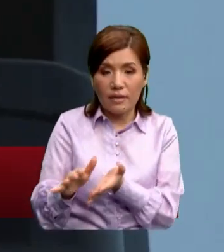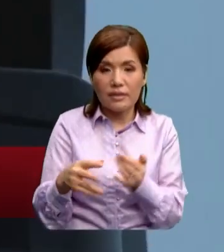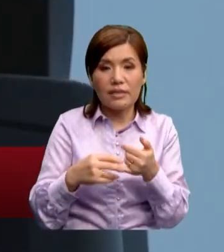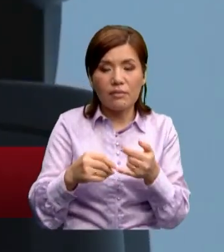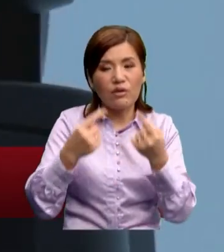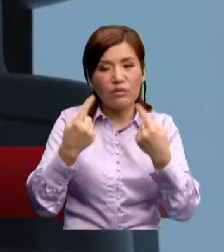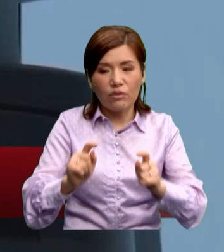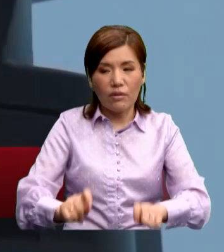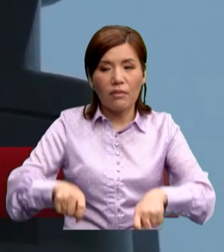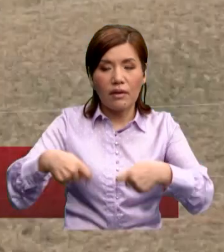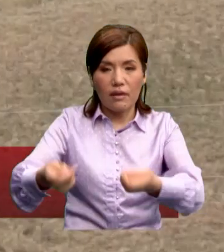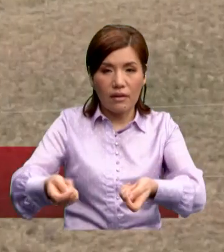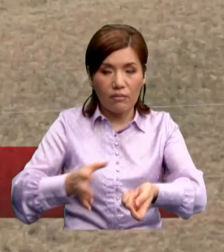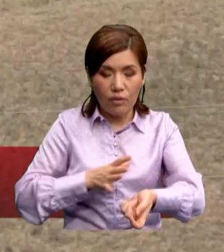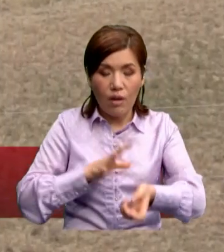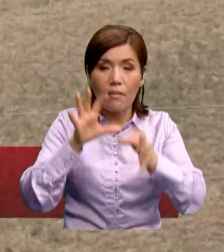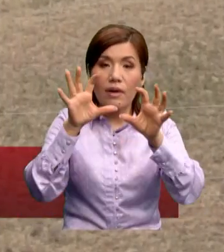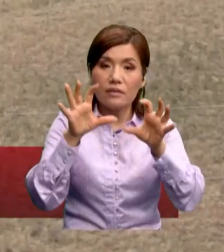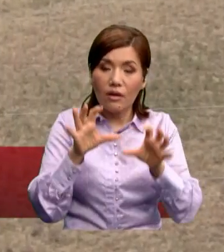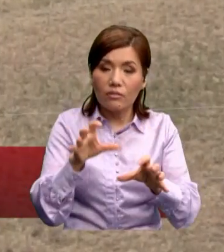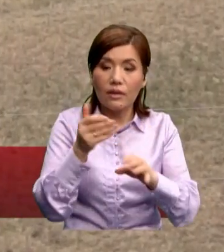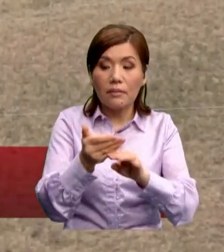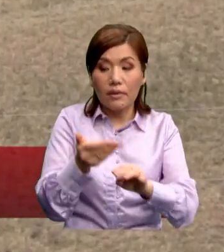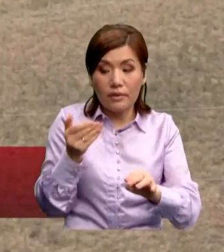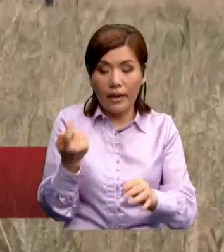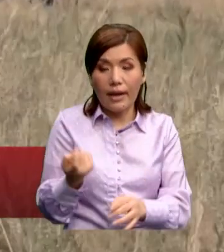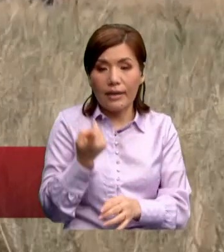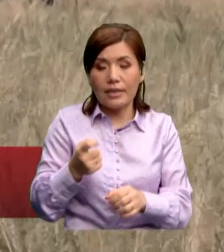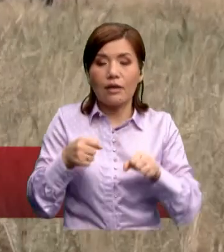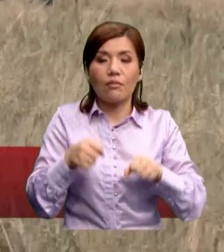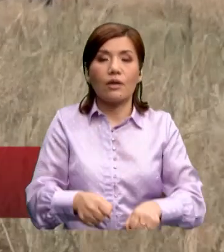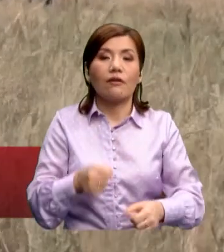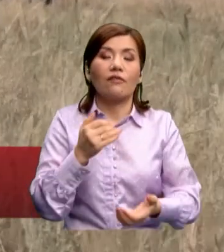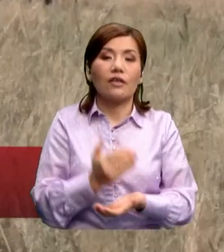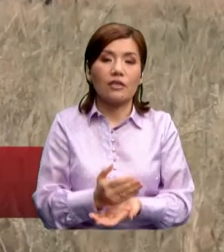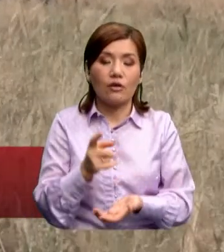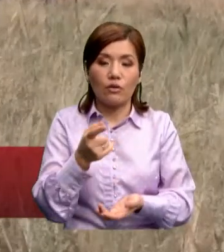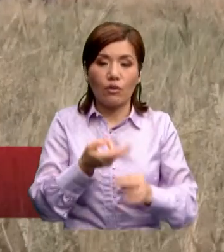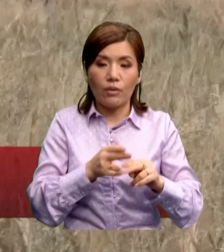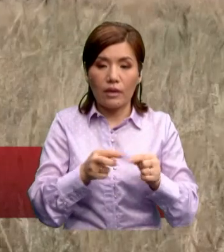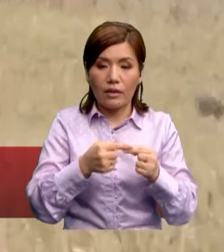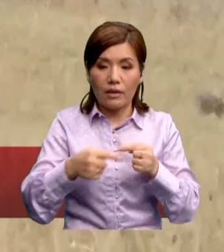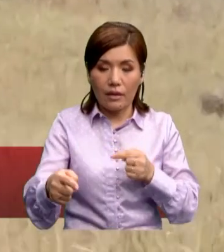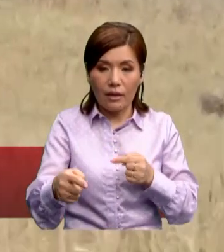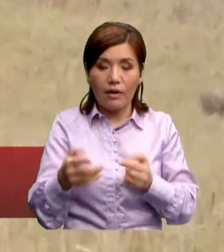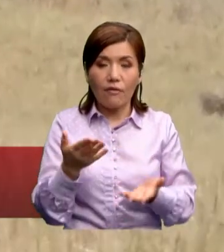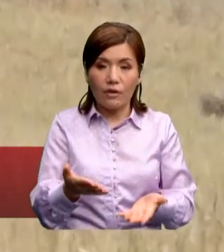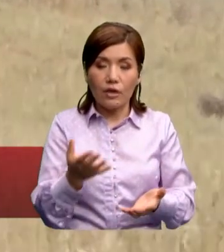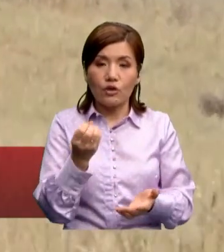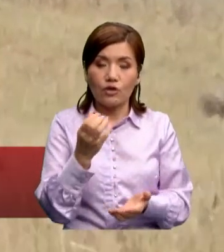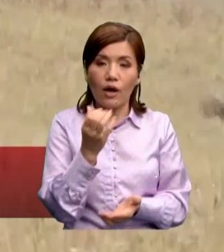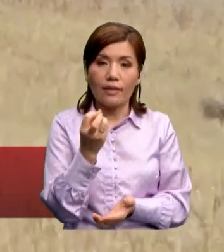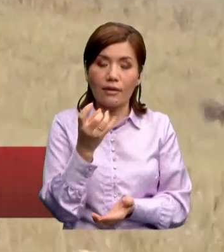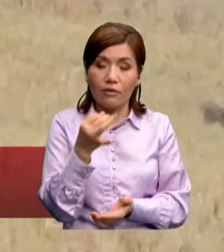землю отдавали другим пользователям Хотя по закону именно предыдущий хозяин имеет приоритет Если речь идет о продлении аренды также